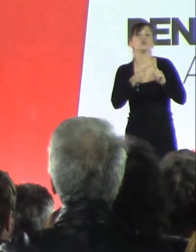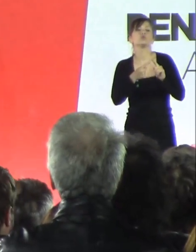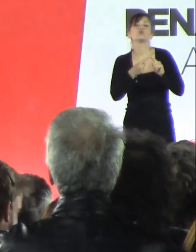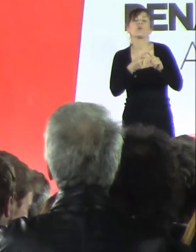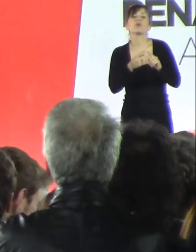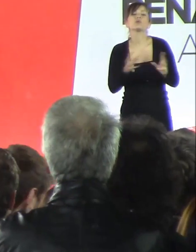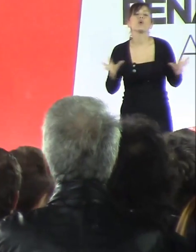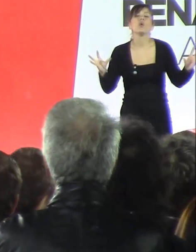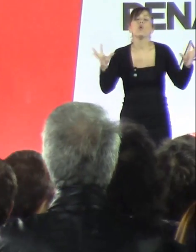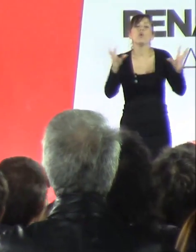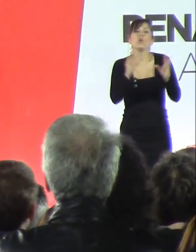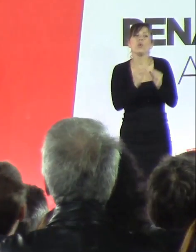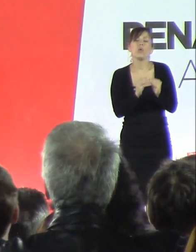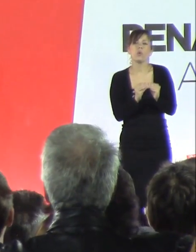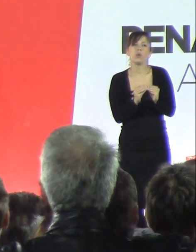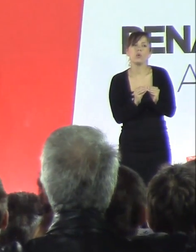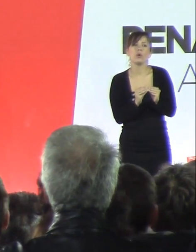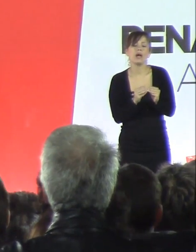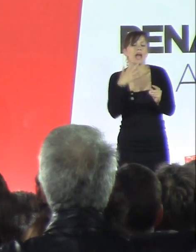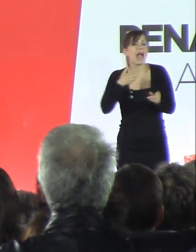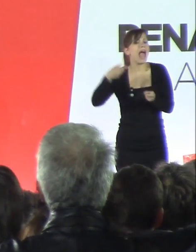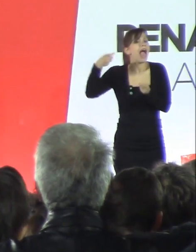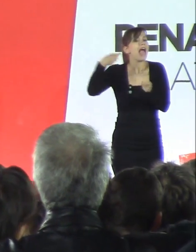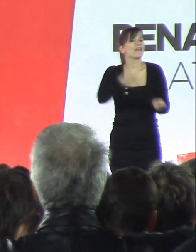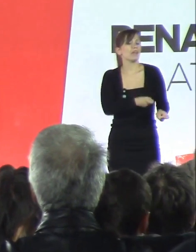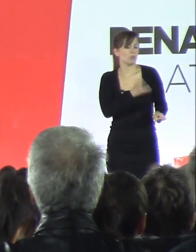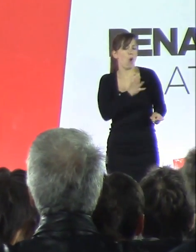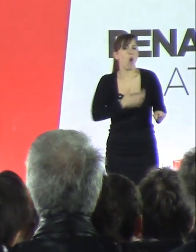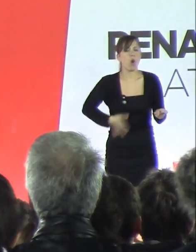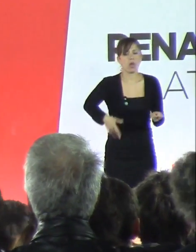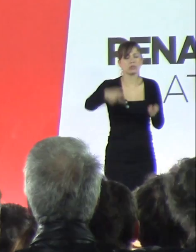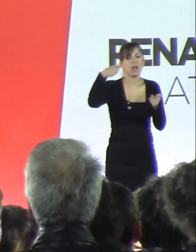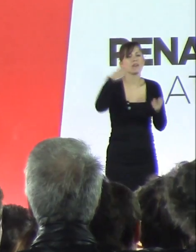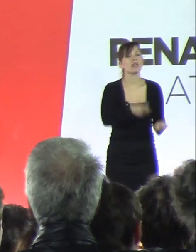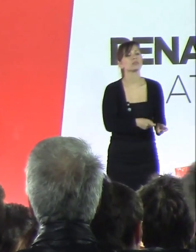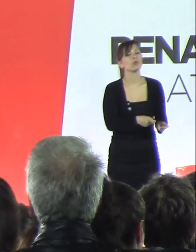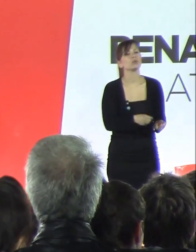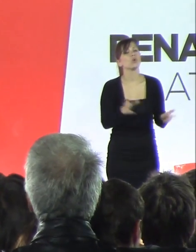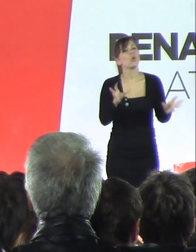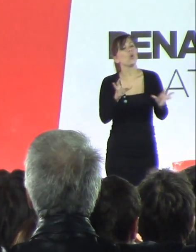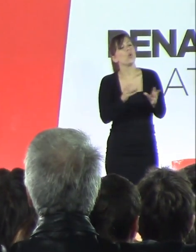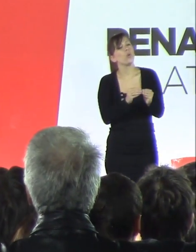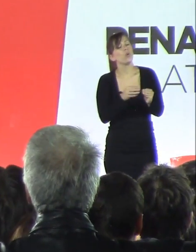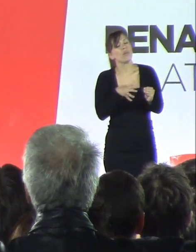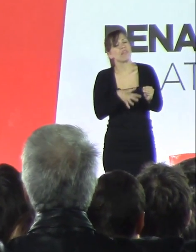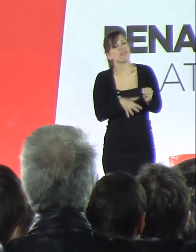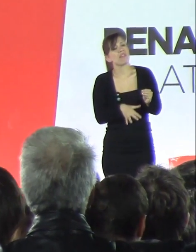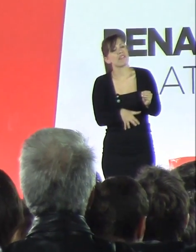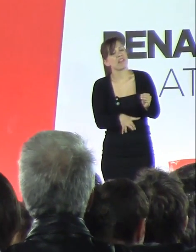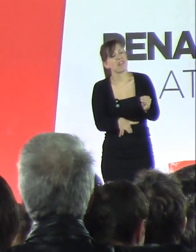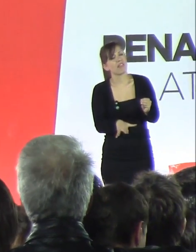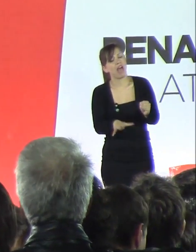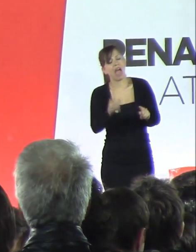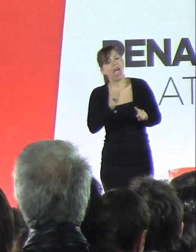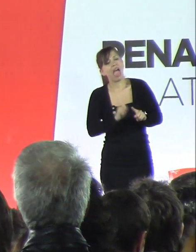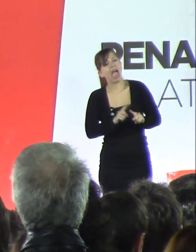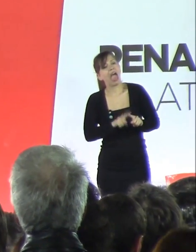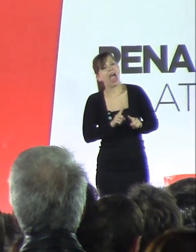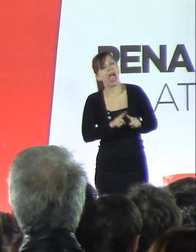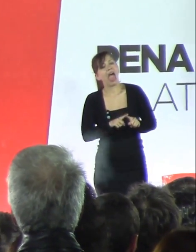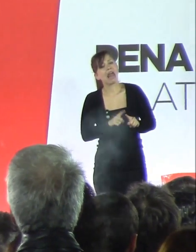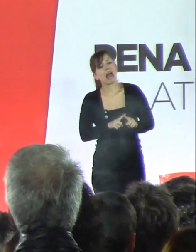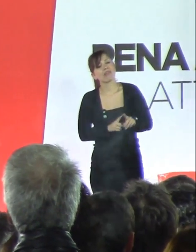τον περιβόητο, τον περίφημο πια εκβιασμό του λαού μας με την δίθεν εξώθηση της χώρας από